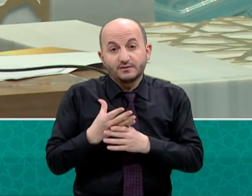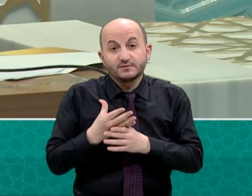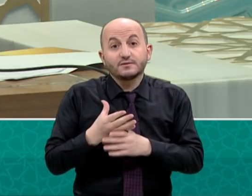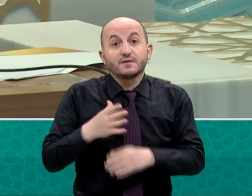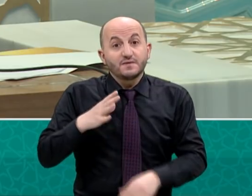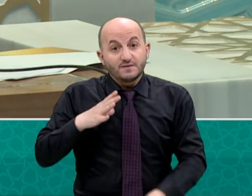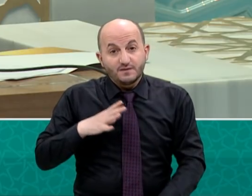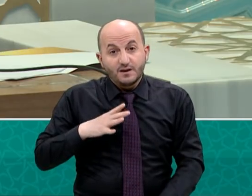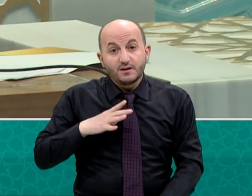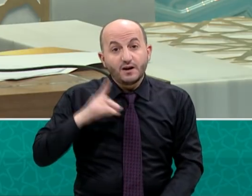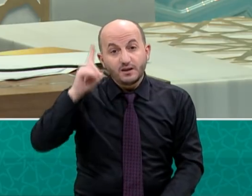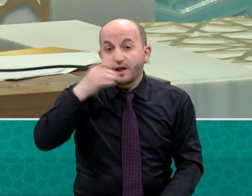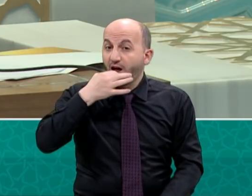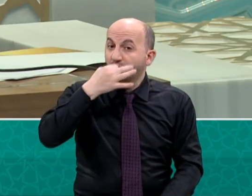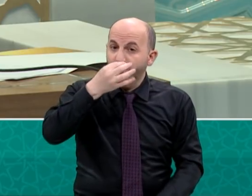varlığından haberdar eden,